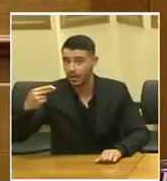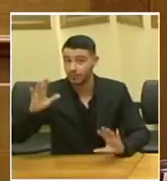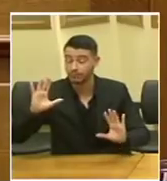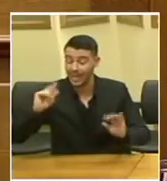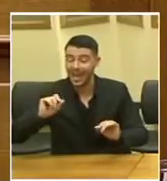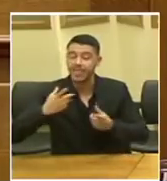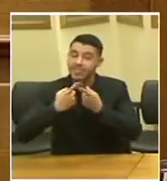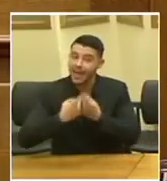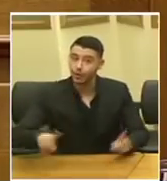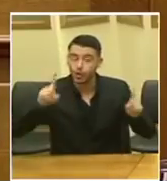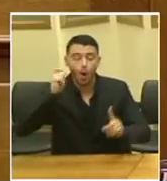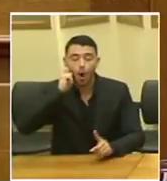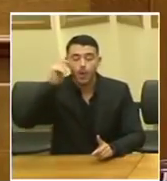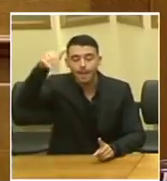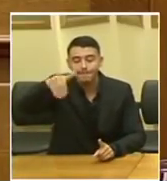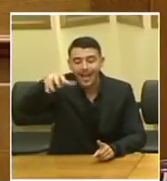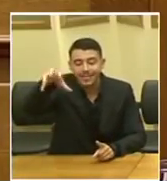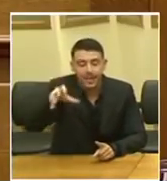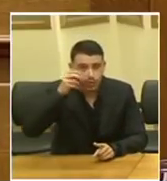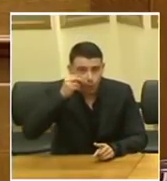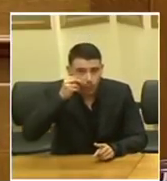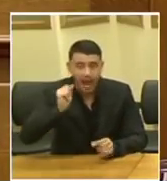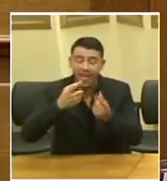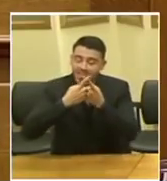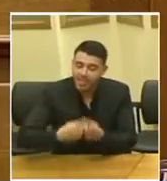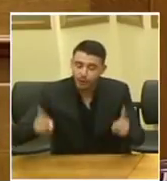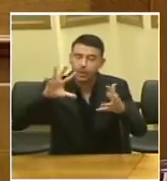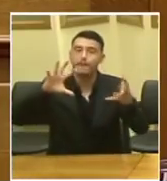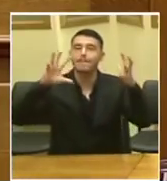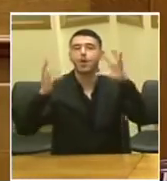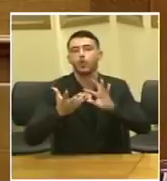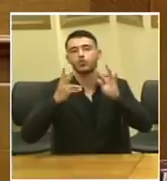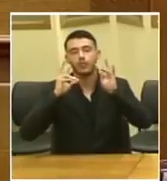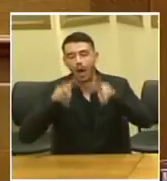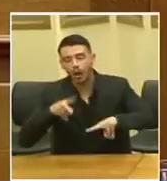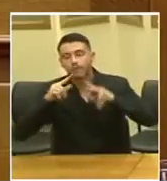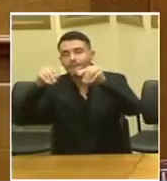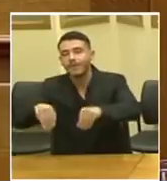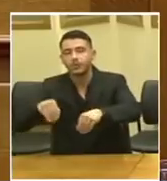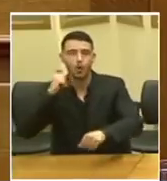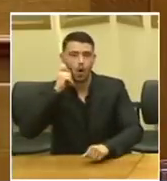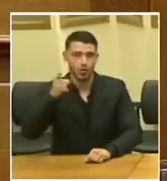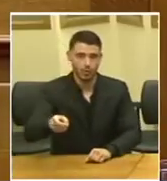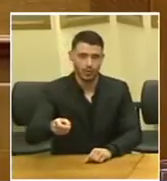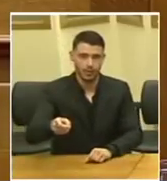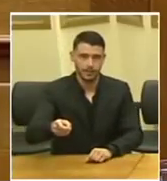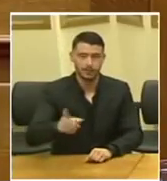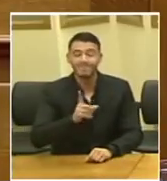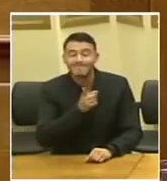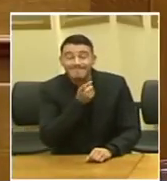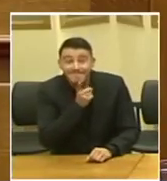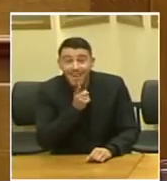στο εξωτερικό. Σύνθετη ονομασία μόνο για το εξωτερικό. Και η έννοια της έργα όμνες όλης της